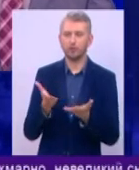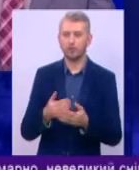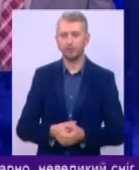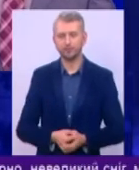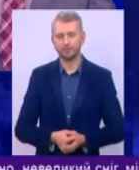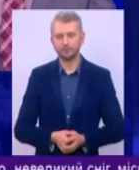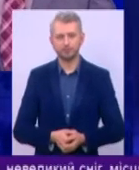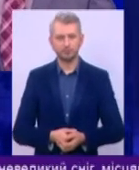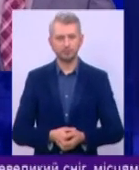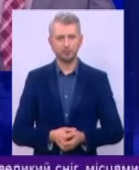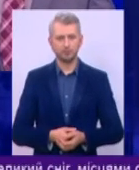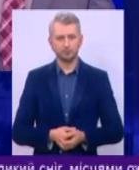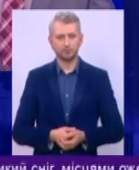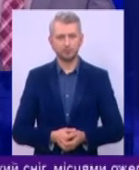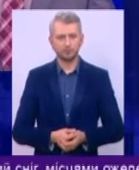трапилось?